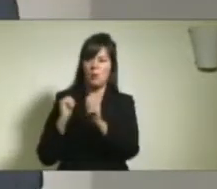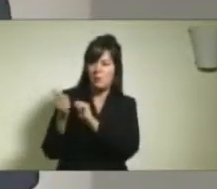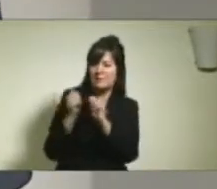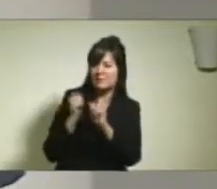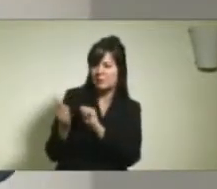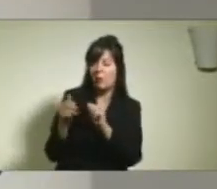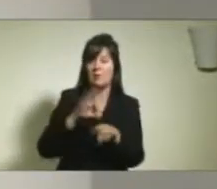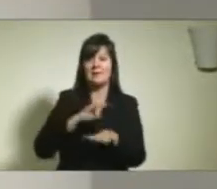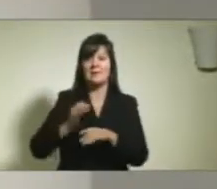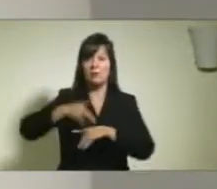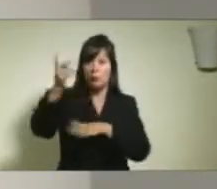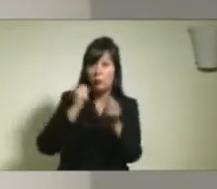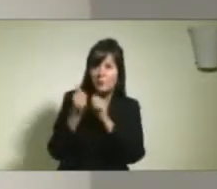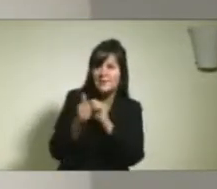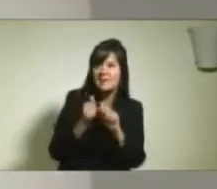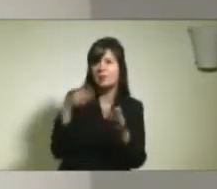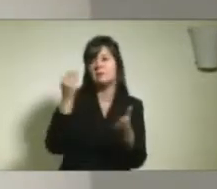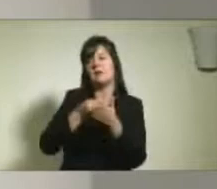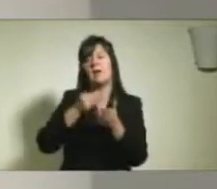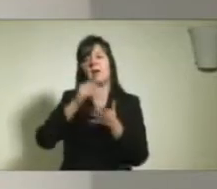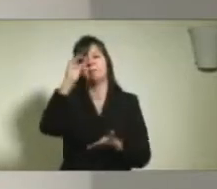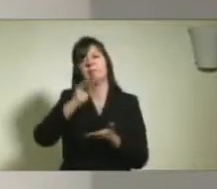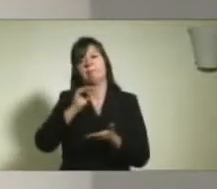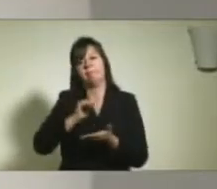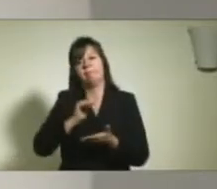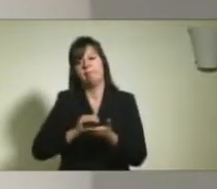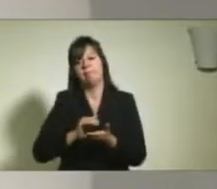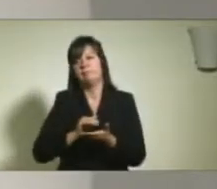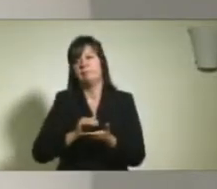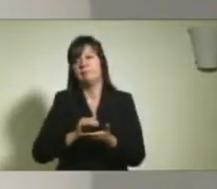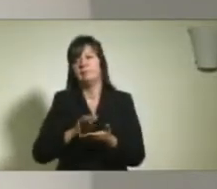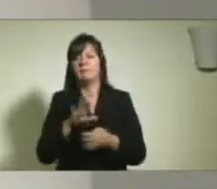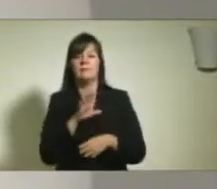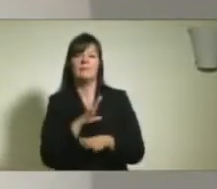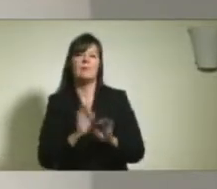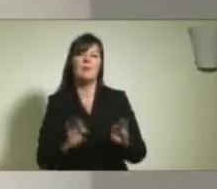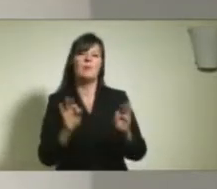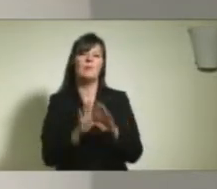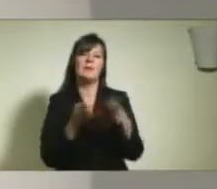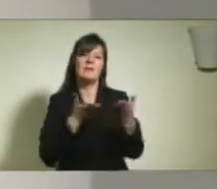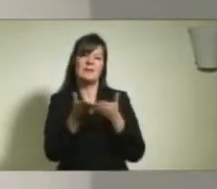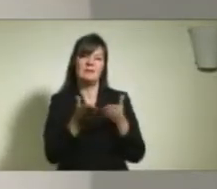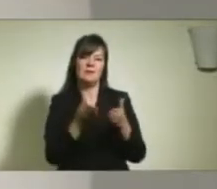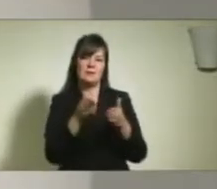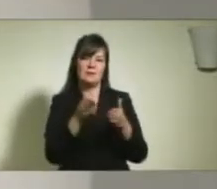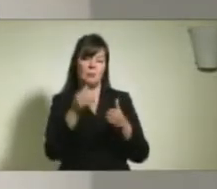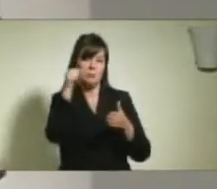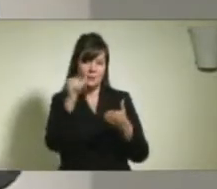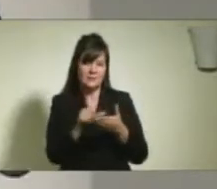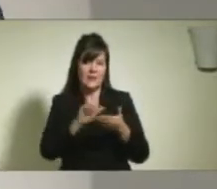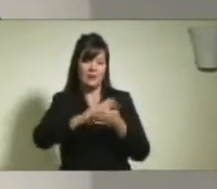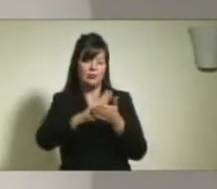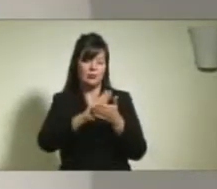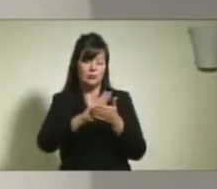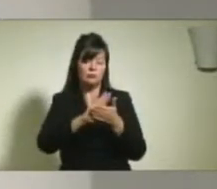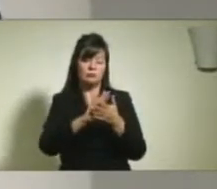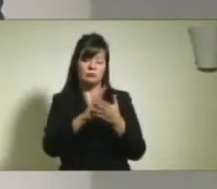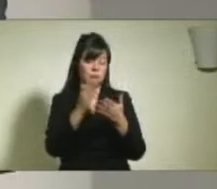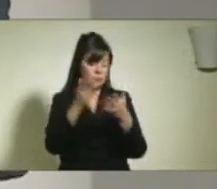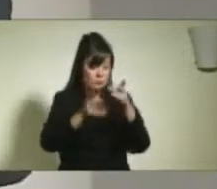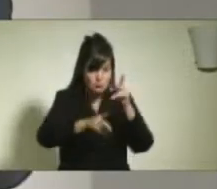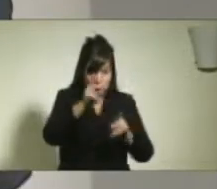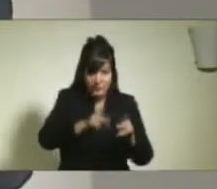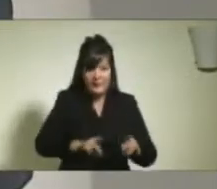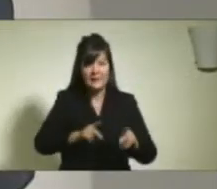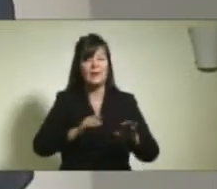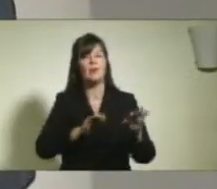salaire décent et un service postal qui va demeurer public et universel. C'est vraiment la